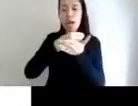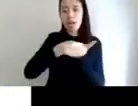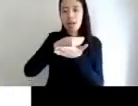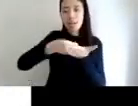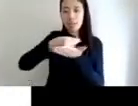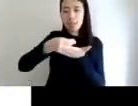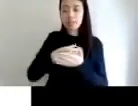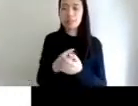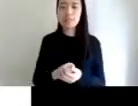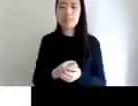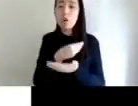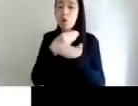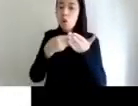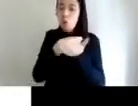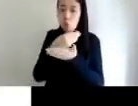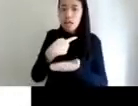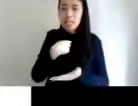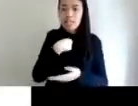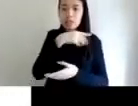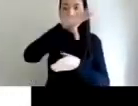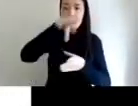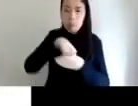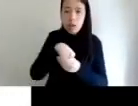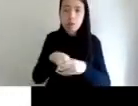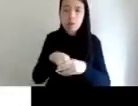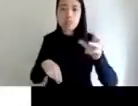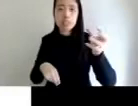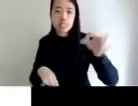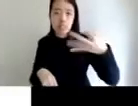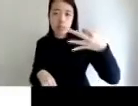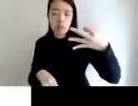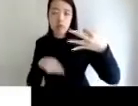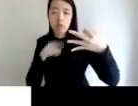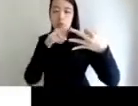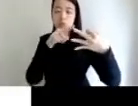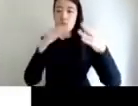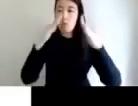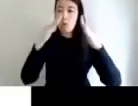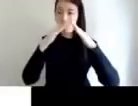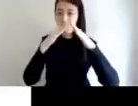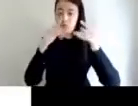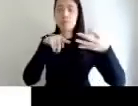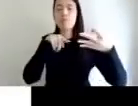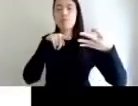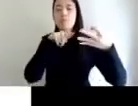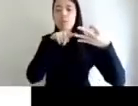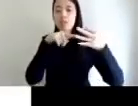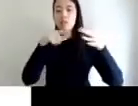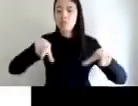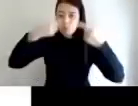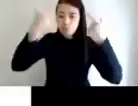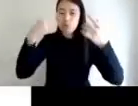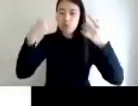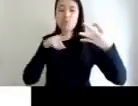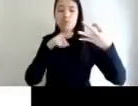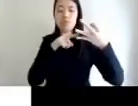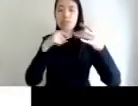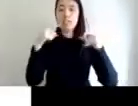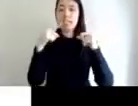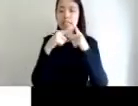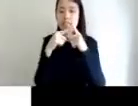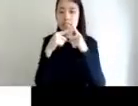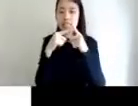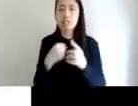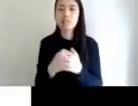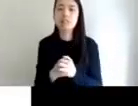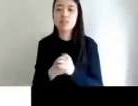咧，要包含三個元素嘅，要有屋啦，要有樹啦，同埋要有人嘅。咁我會